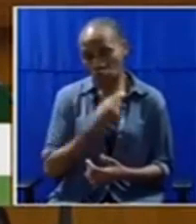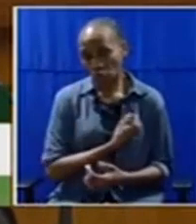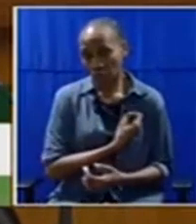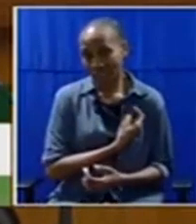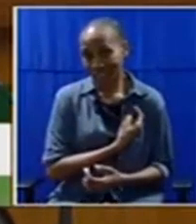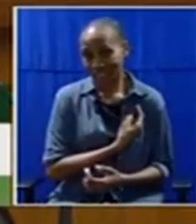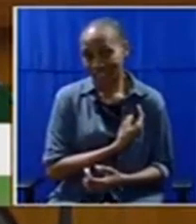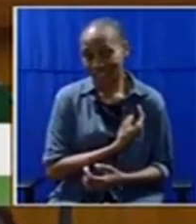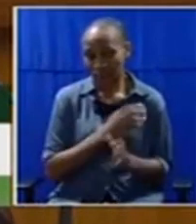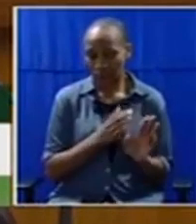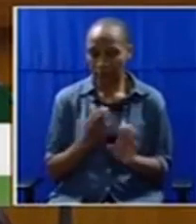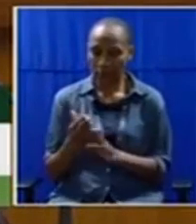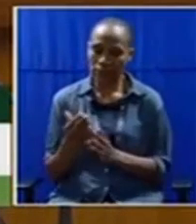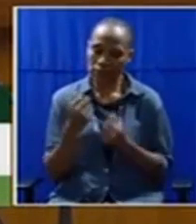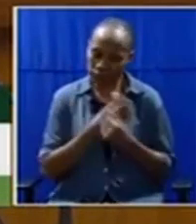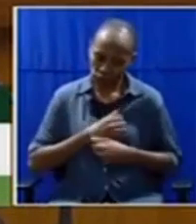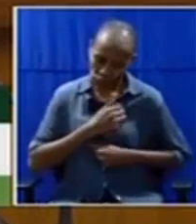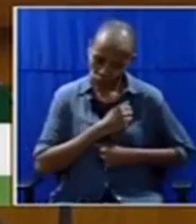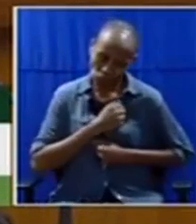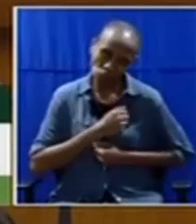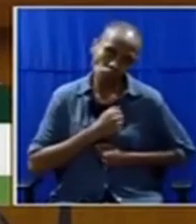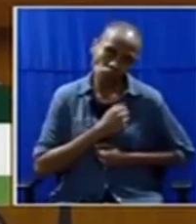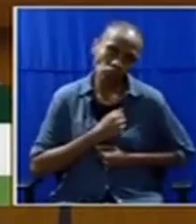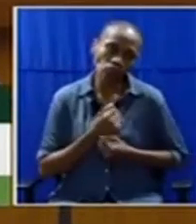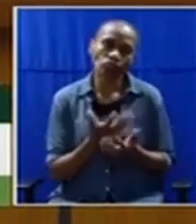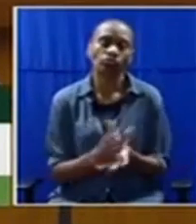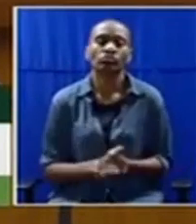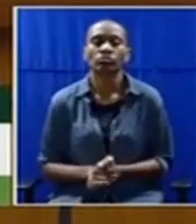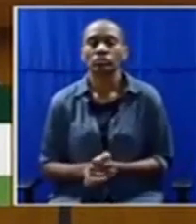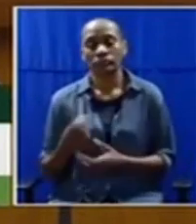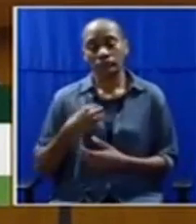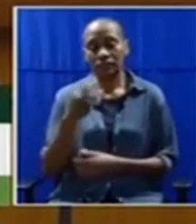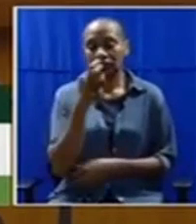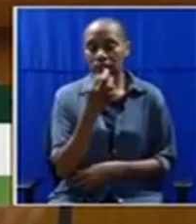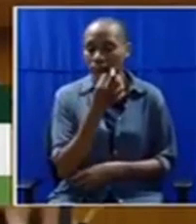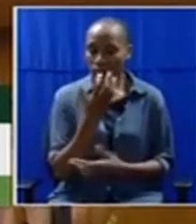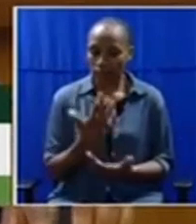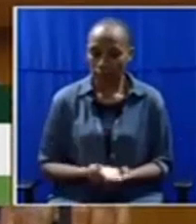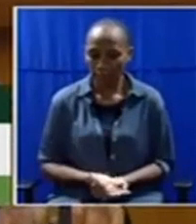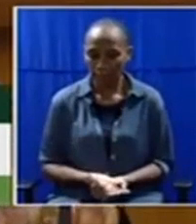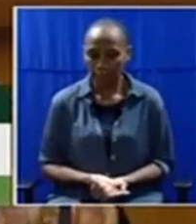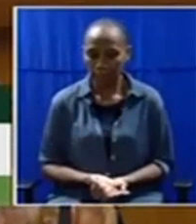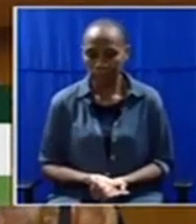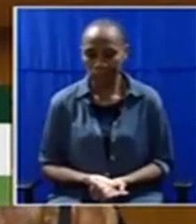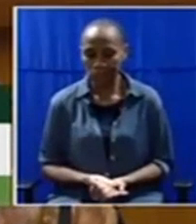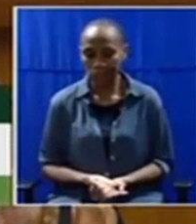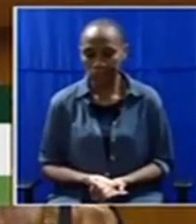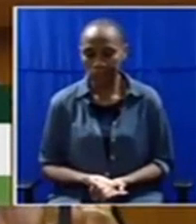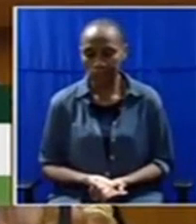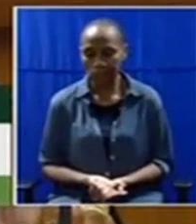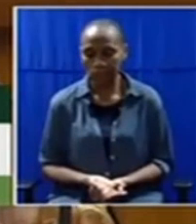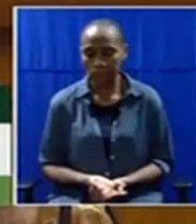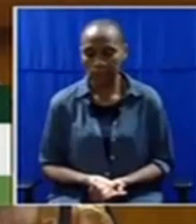ngesihluku lesingaka. Sithi kubo bomthembu Dvudvu akwehlanga lelingehli.